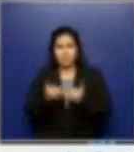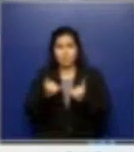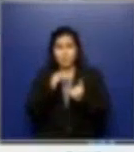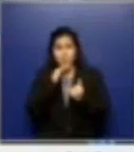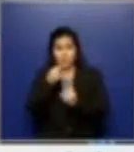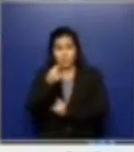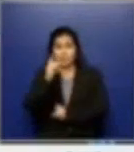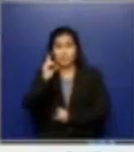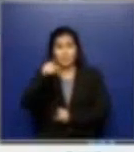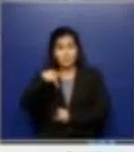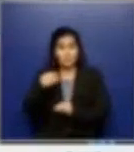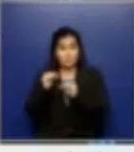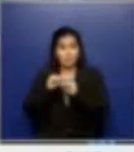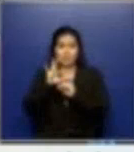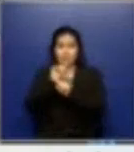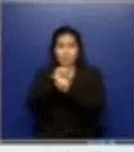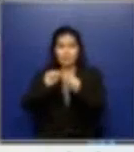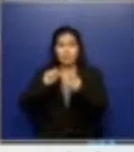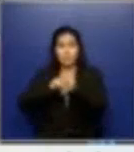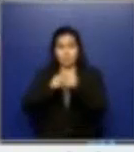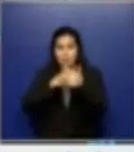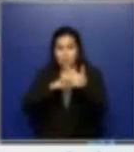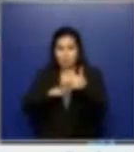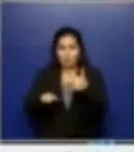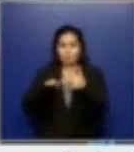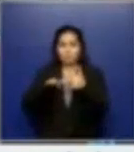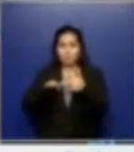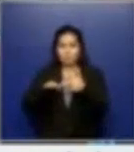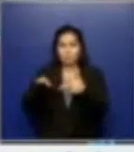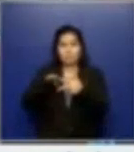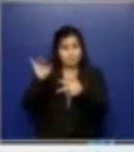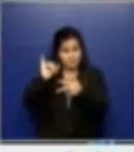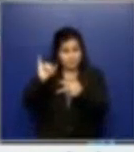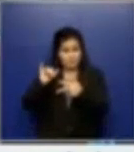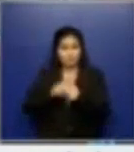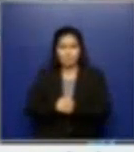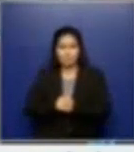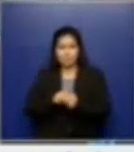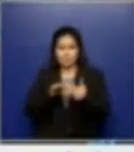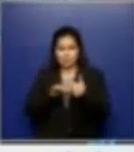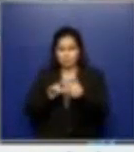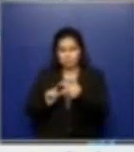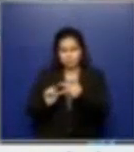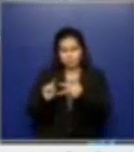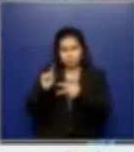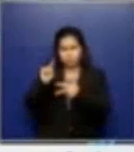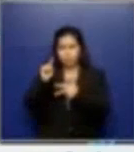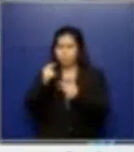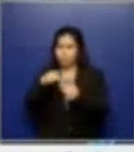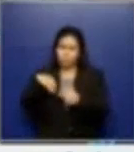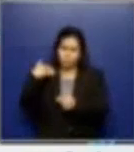ที่ท่านพูดมันก็เพียงครึ่งเหวนะยังไม่กลับมาภาคพื้นดินนะแล้วจะไปบนภูเขานี่ยังอีกห่างไกลเ